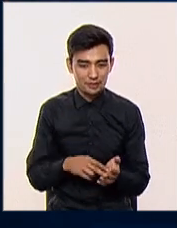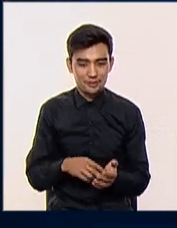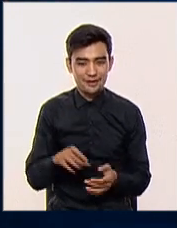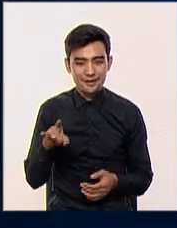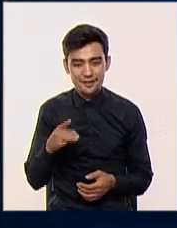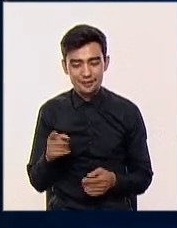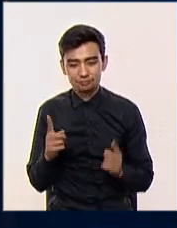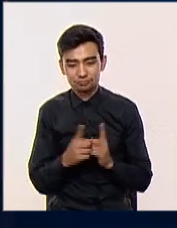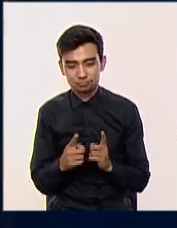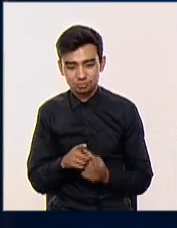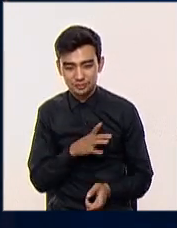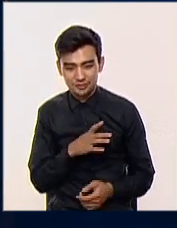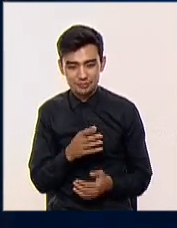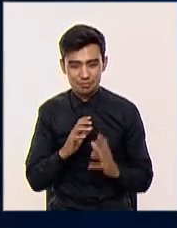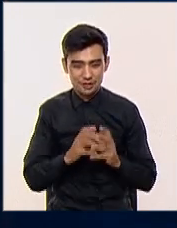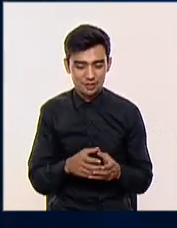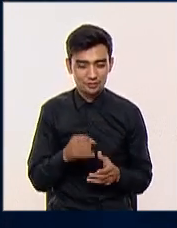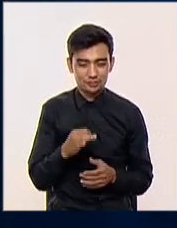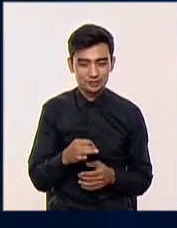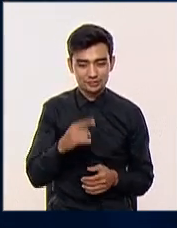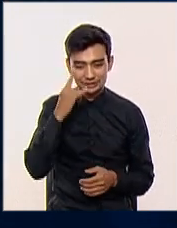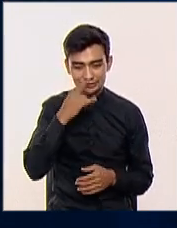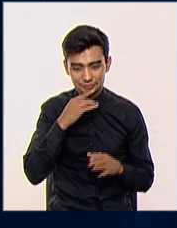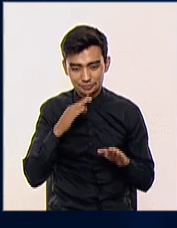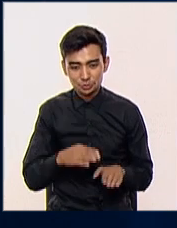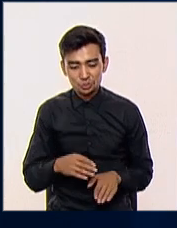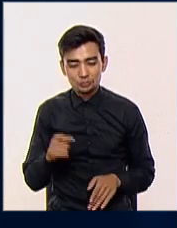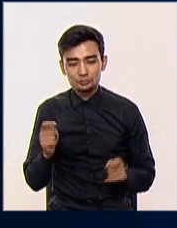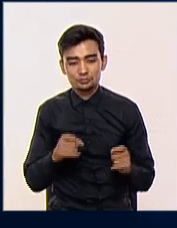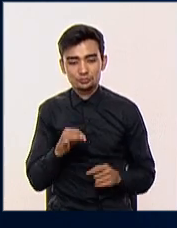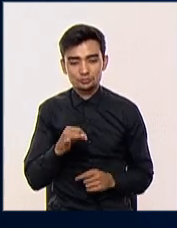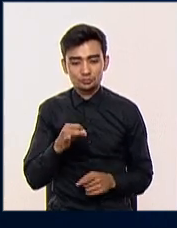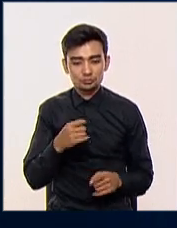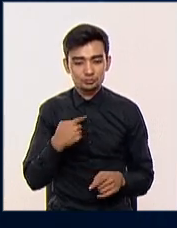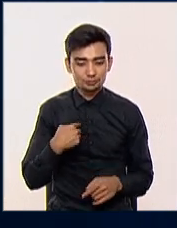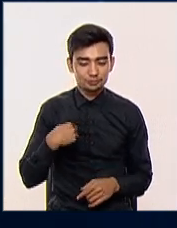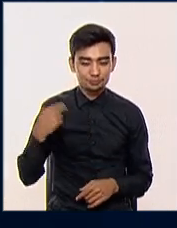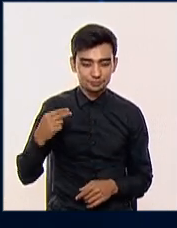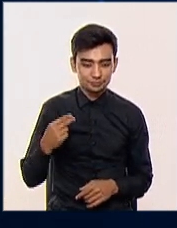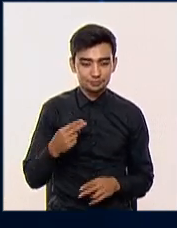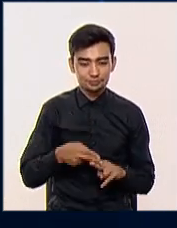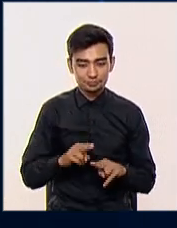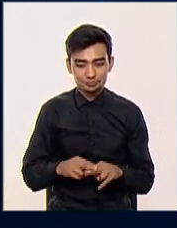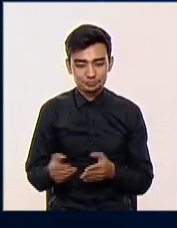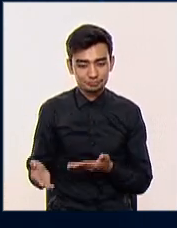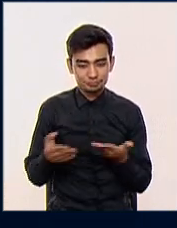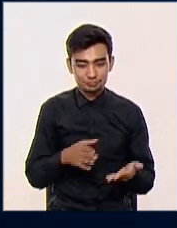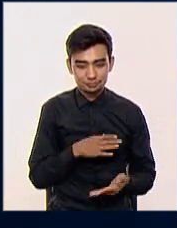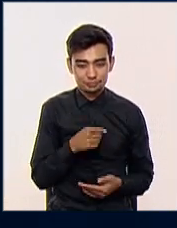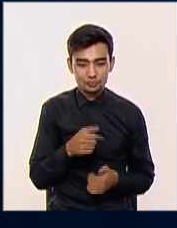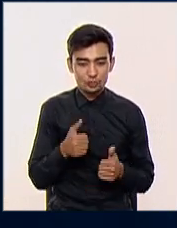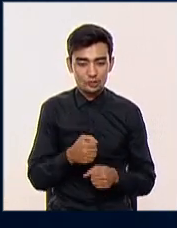религий – очередная инициатива Казахстана и нашего президента. Вот как раз в этом ряду хороший